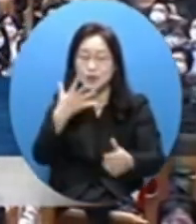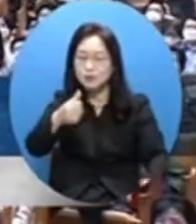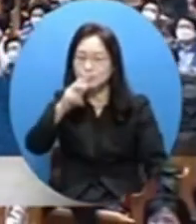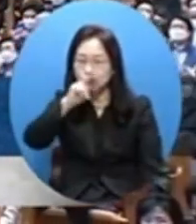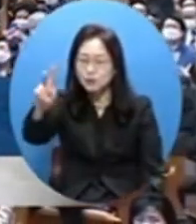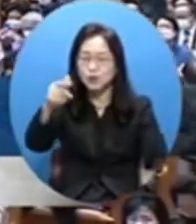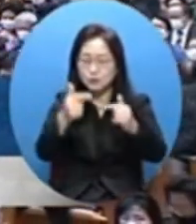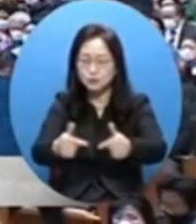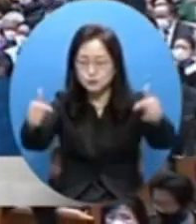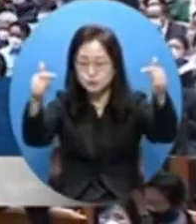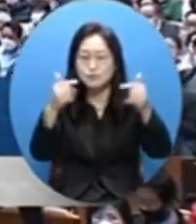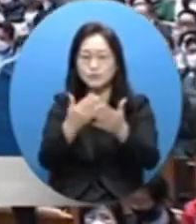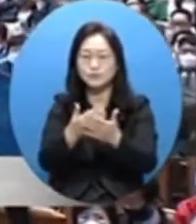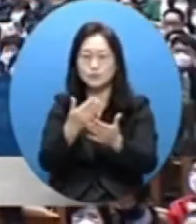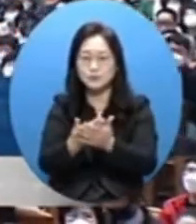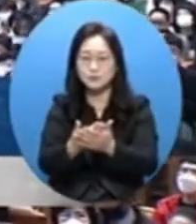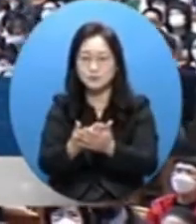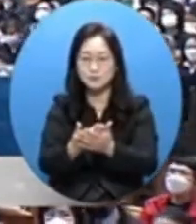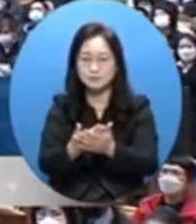주여 부흥을 주옵소서.